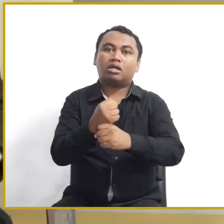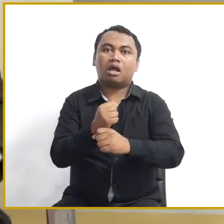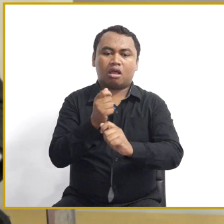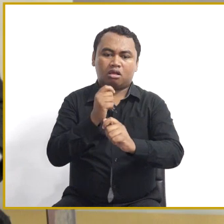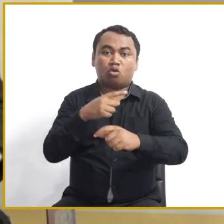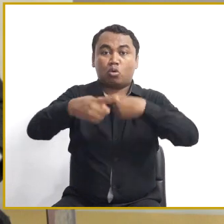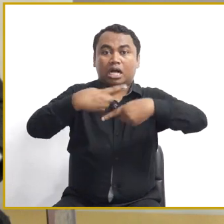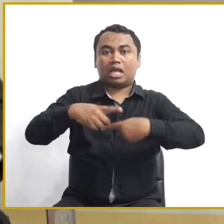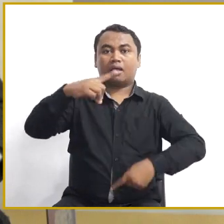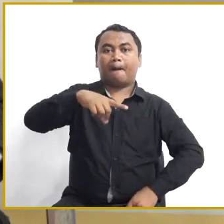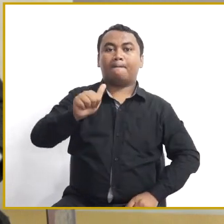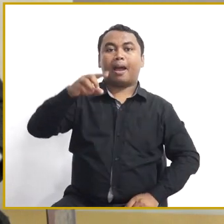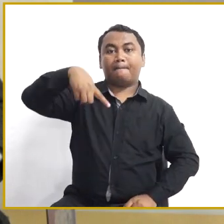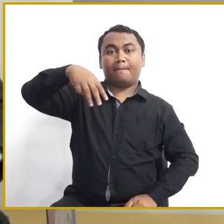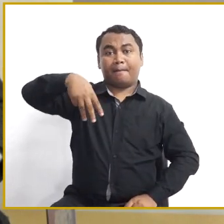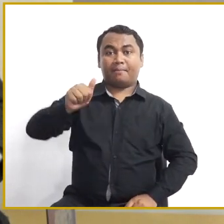atuske.